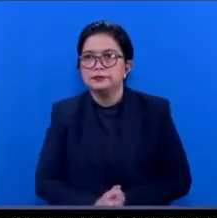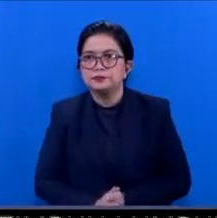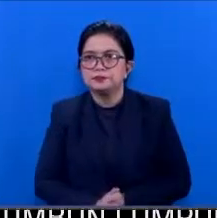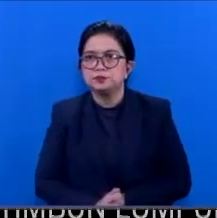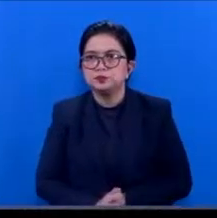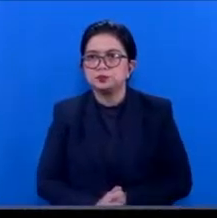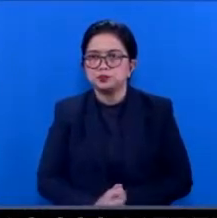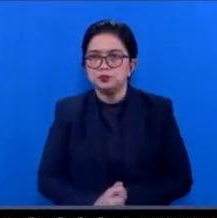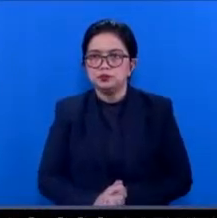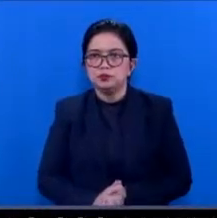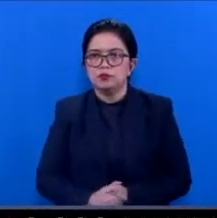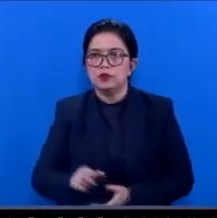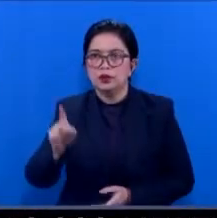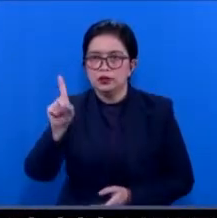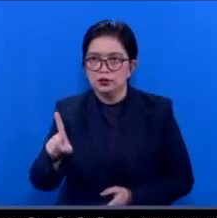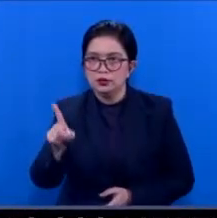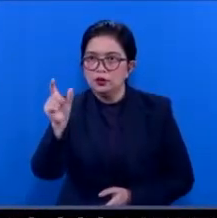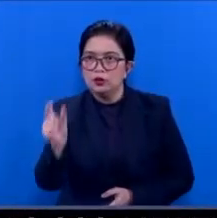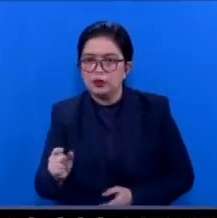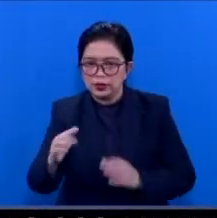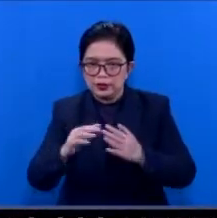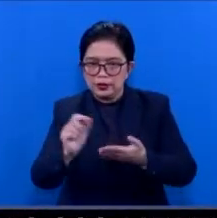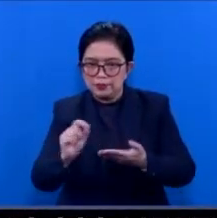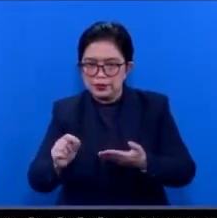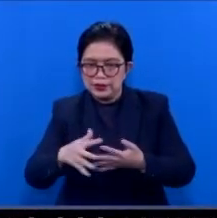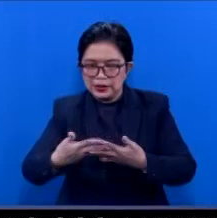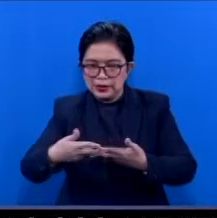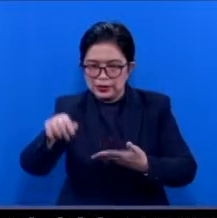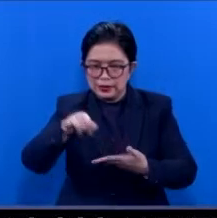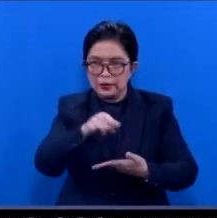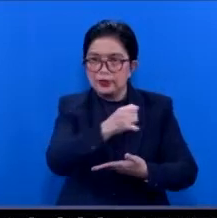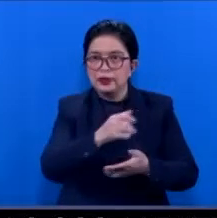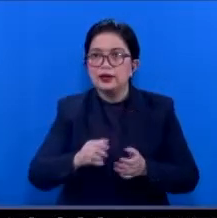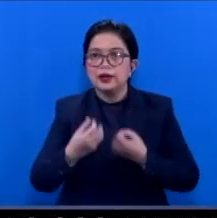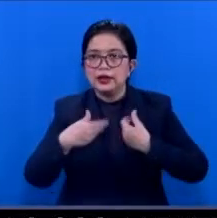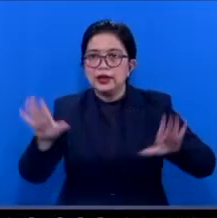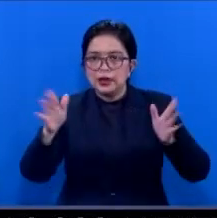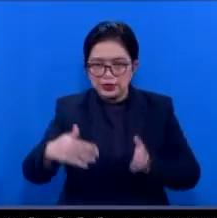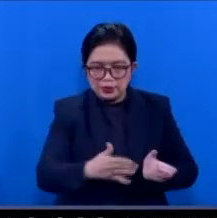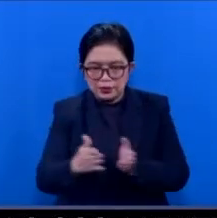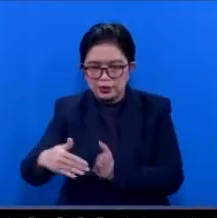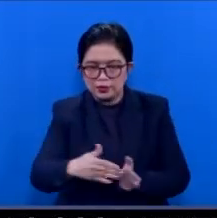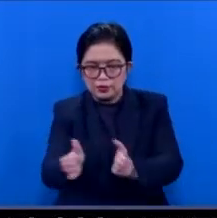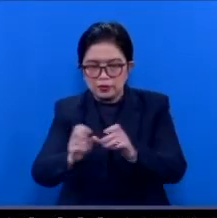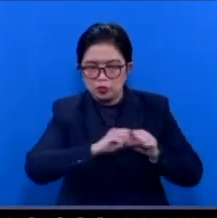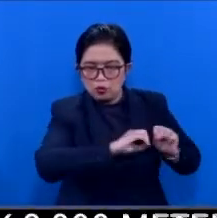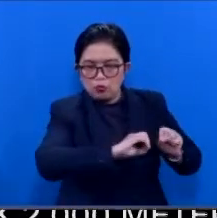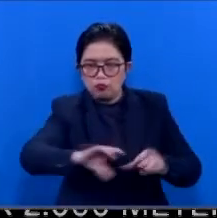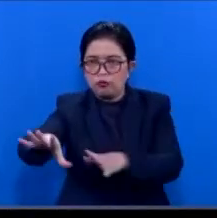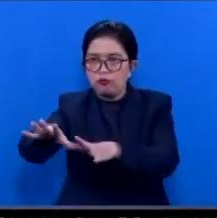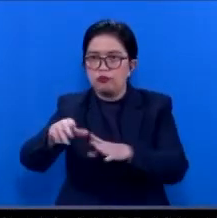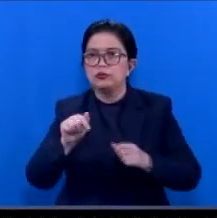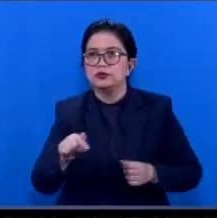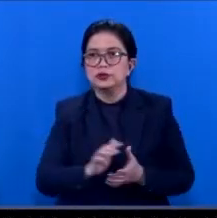Sementara itu, seorang santri pondok pesantren hilang terbawa arus sungai Cisangu yang berlokasi di Kampung Bojong Neros, Desa Banjarsari, Kecamatan Warung